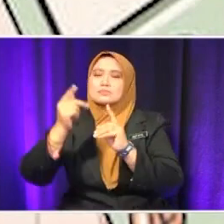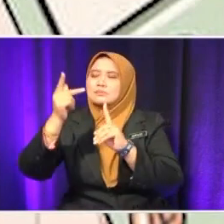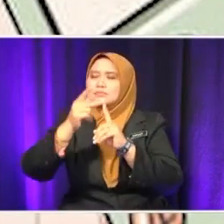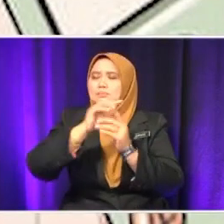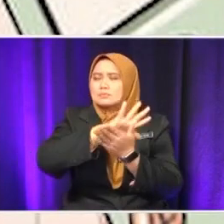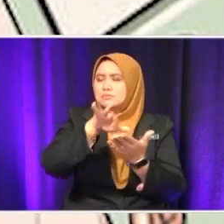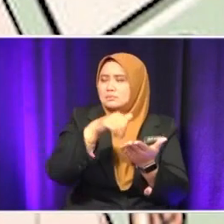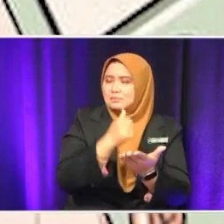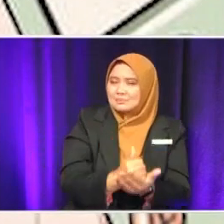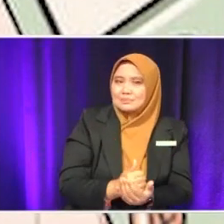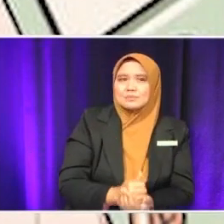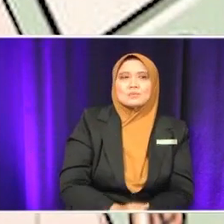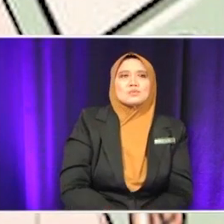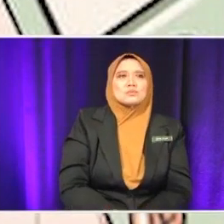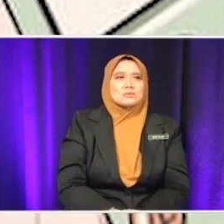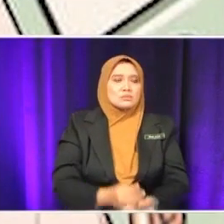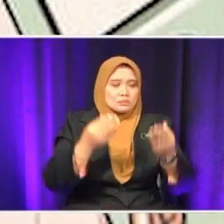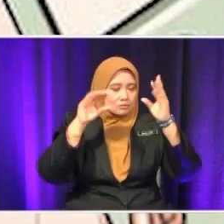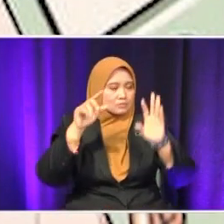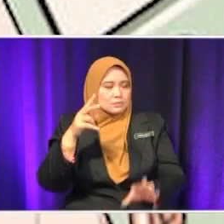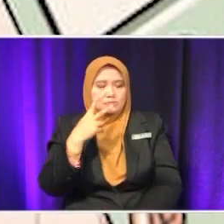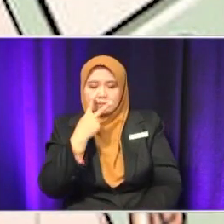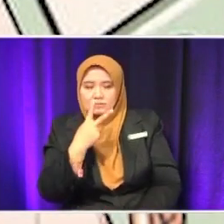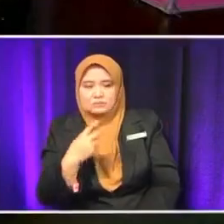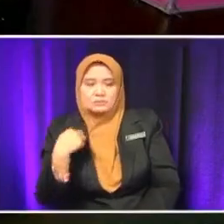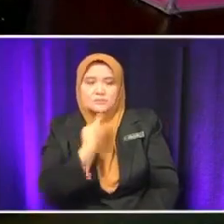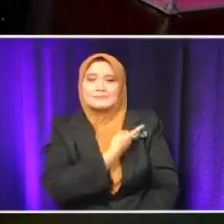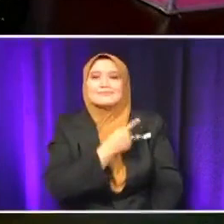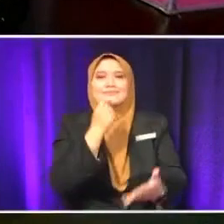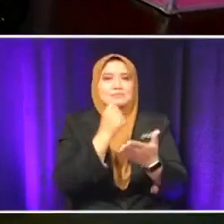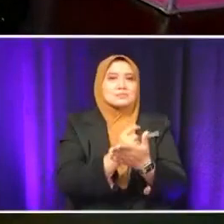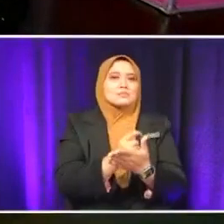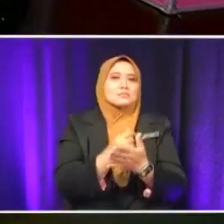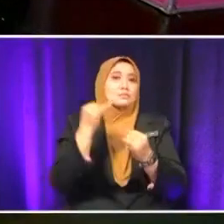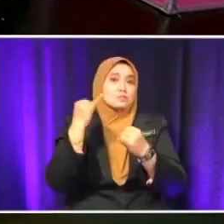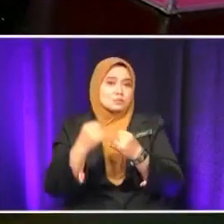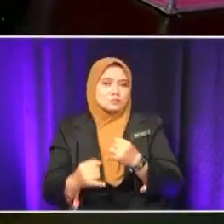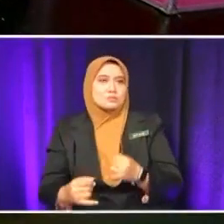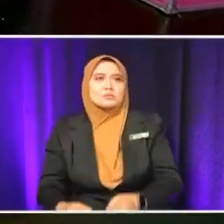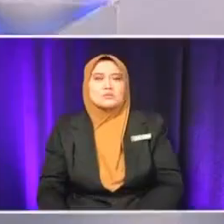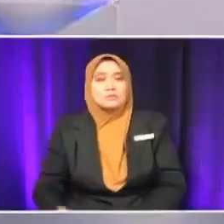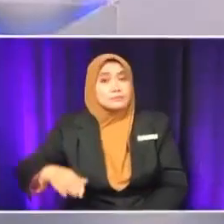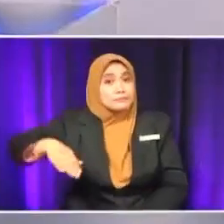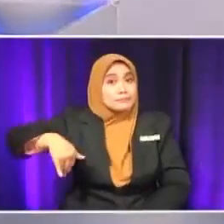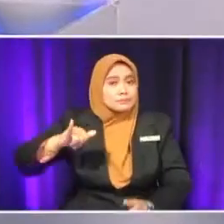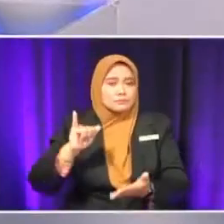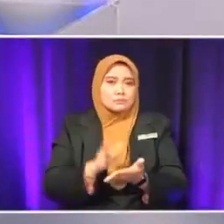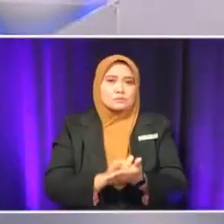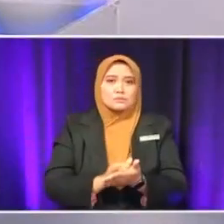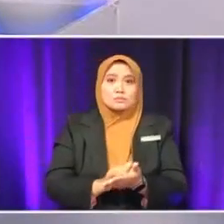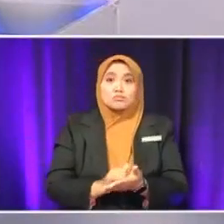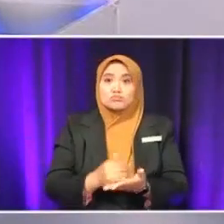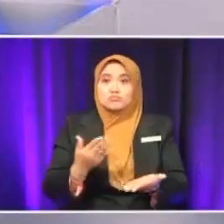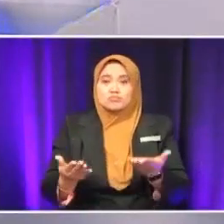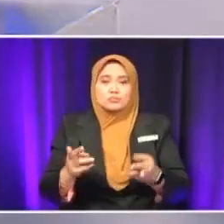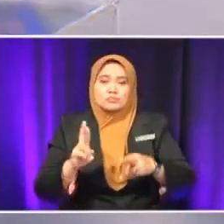komen dalam kelas cikgu. Okey, baiklah. Cikgu, nampaknya kita telah pun tiba ke penghujung episod kali ini. Tapi sebelum tu, mungkin cikgu boleh kongsikan